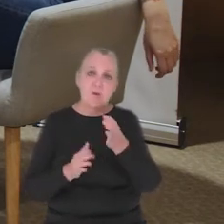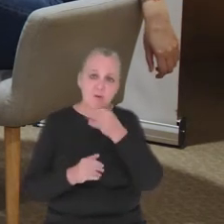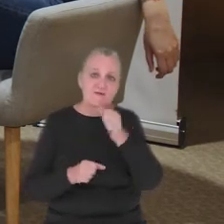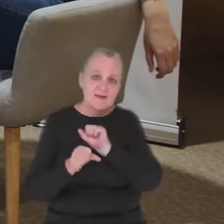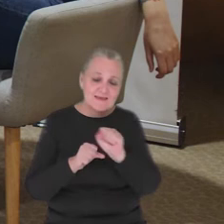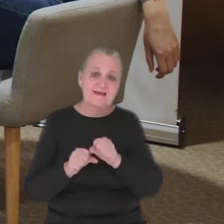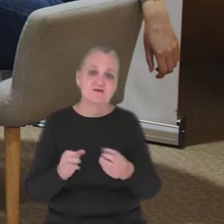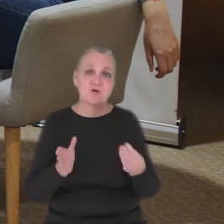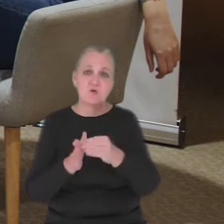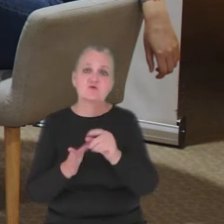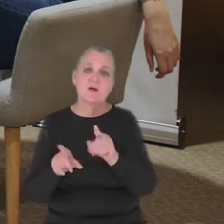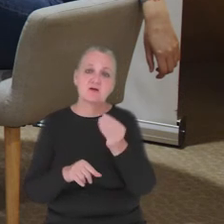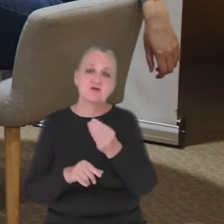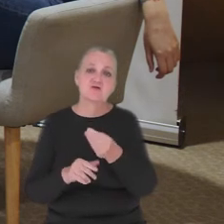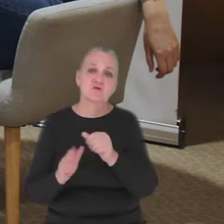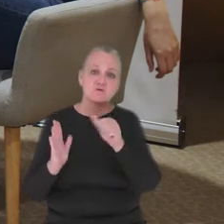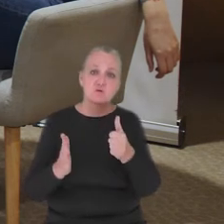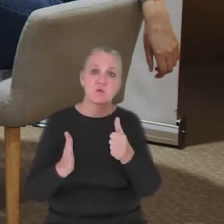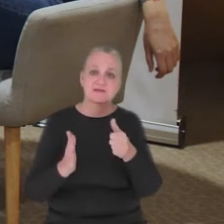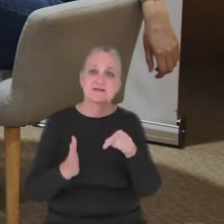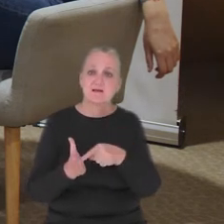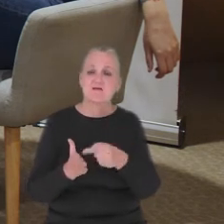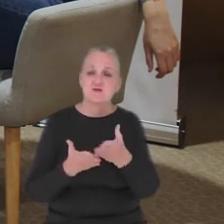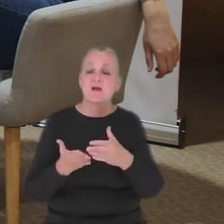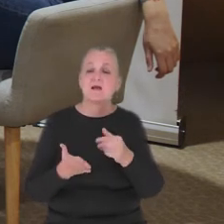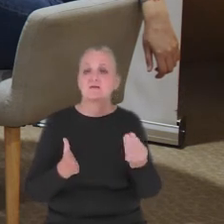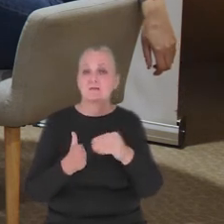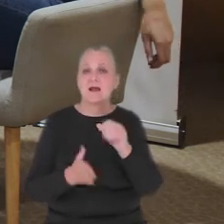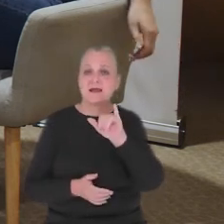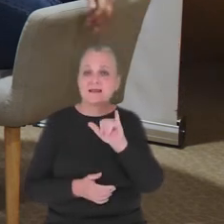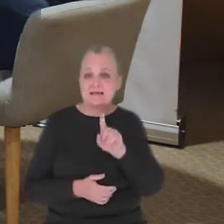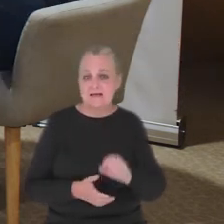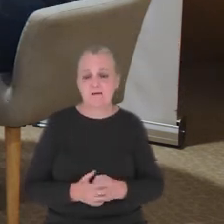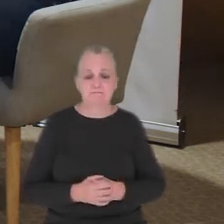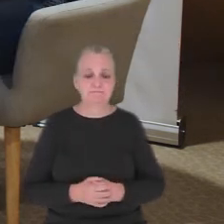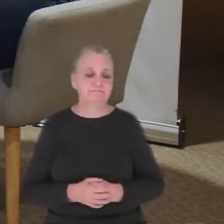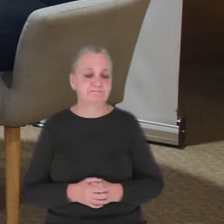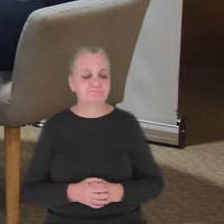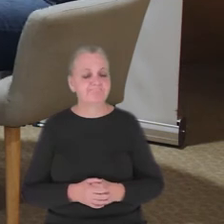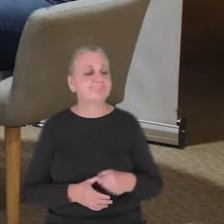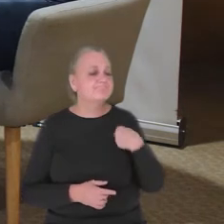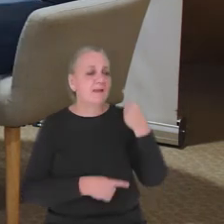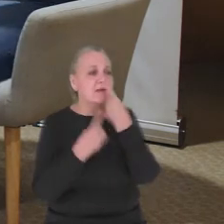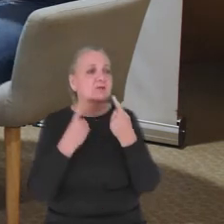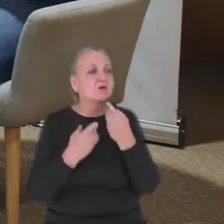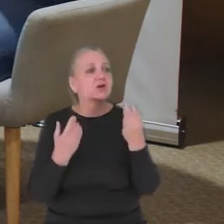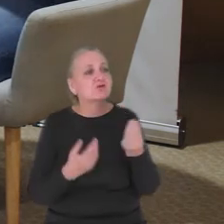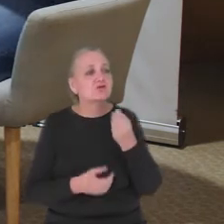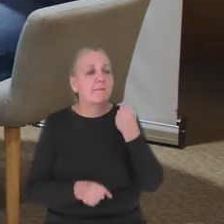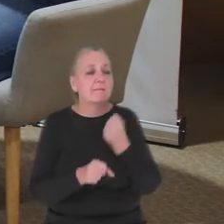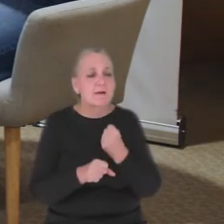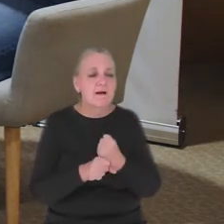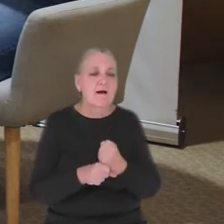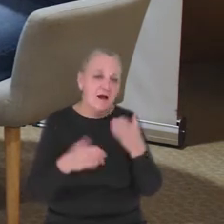Ale właśnie myślę sobie o tym... o tym nakładzie pracy, który